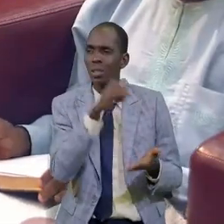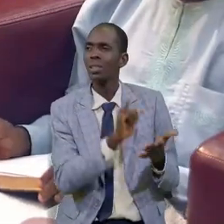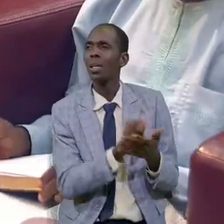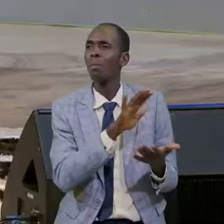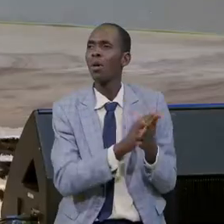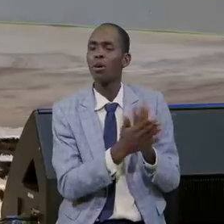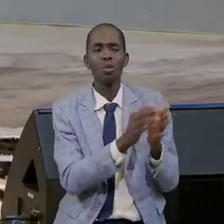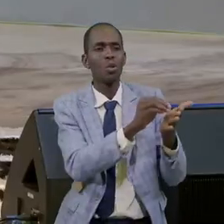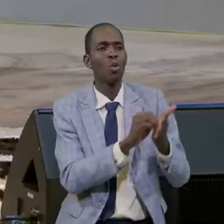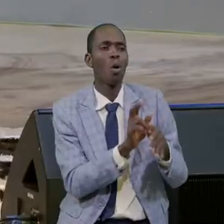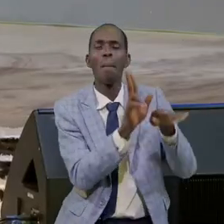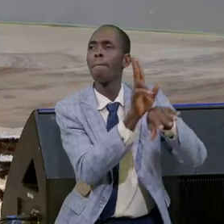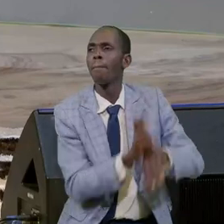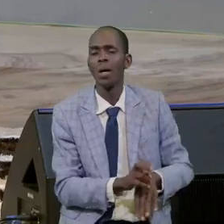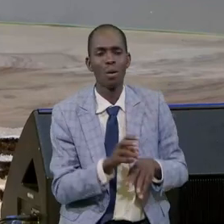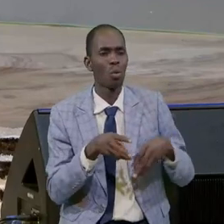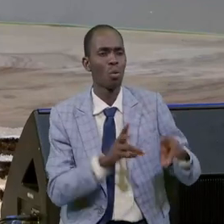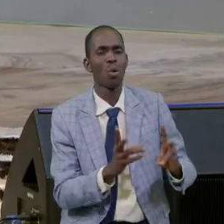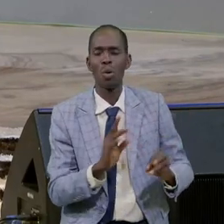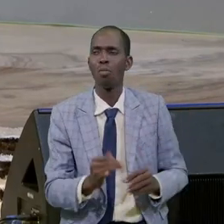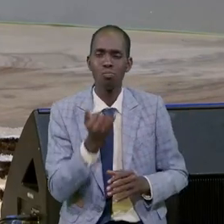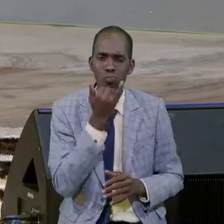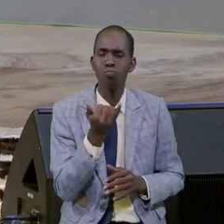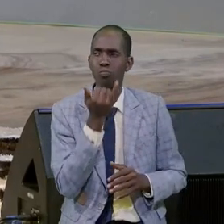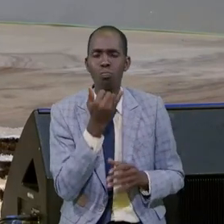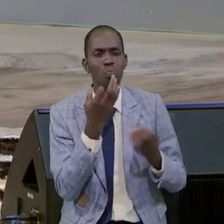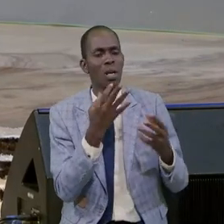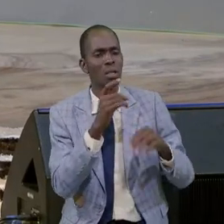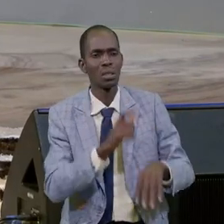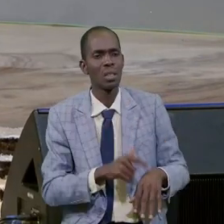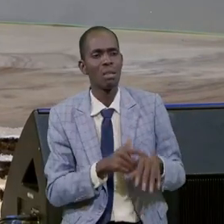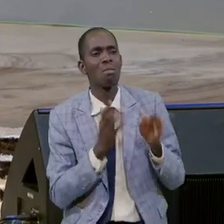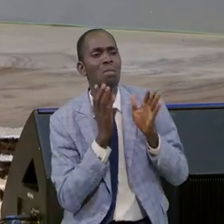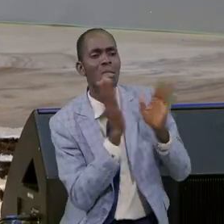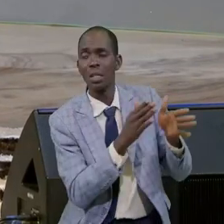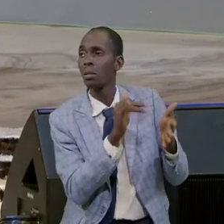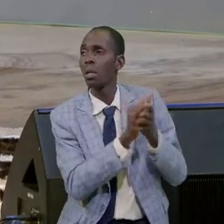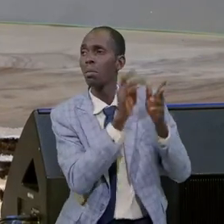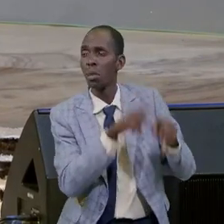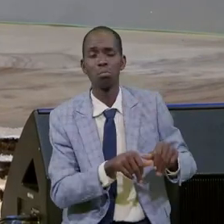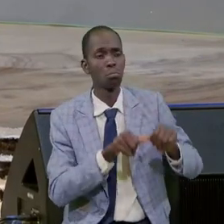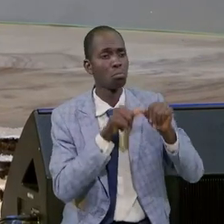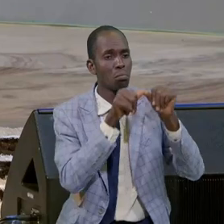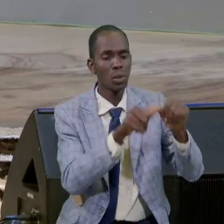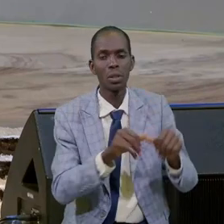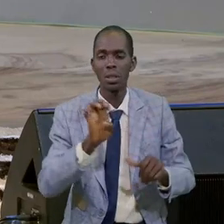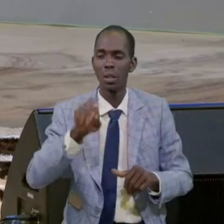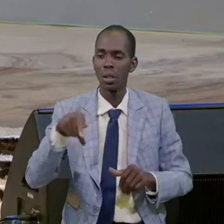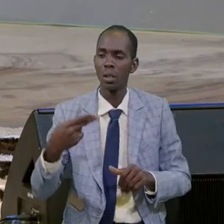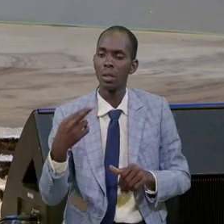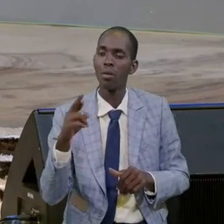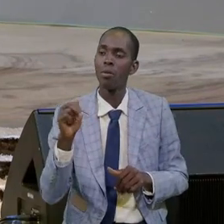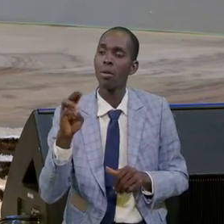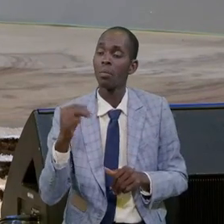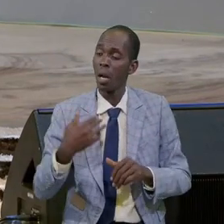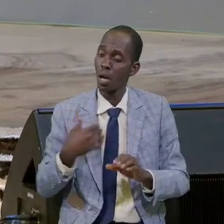habituelle. C'est une offense délibérée. C'est une offense préméditée. Puis, qu'il s'en aille. Oui, Éphraïm